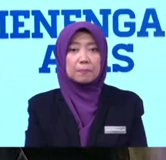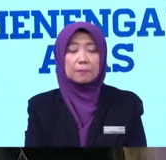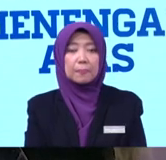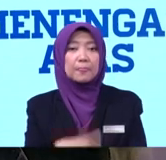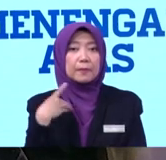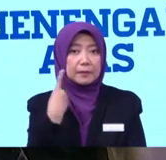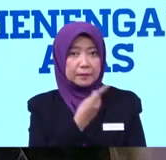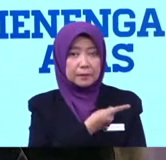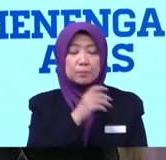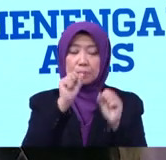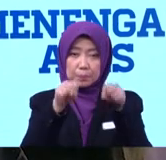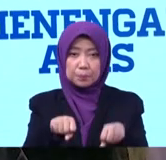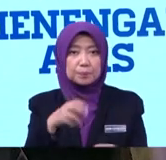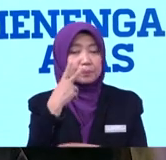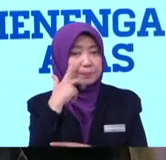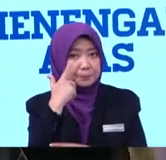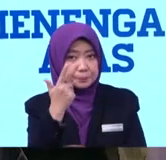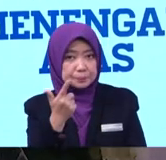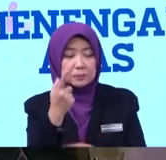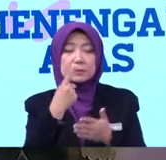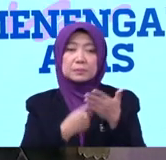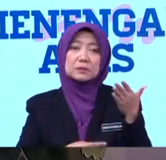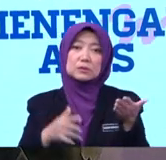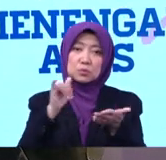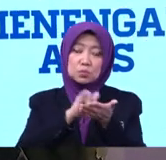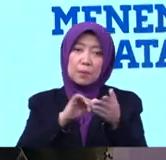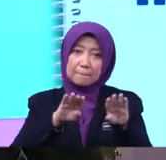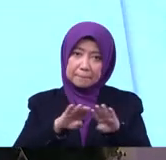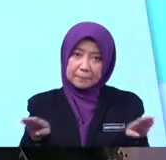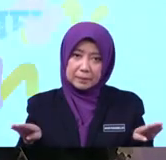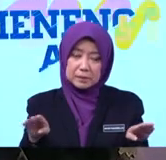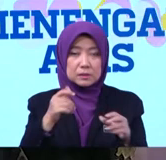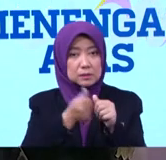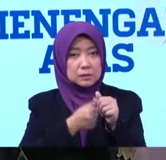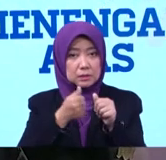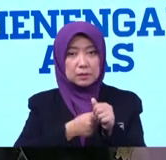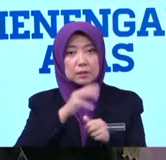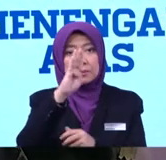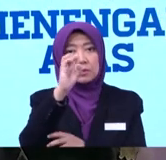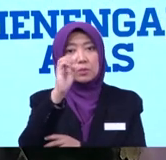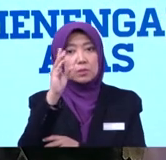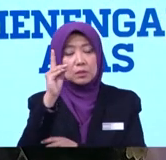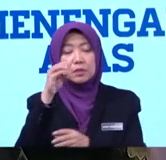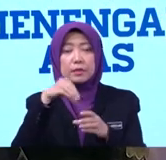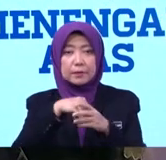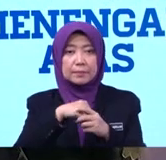kita boleh lihat apa itu bezel setiap body dalam sesuatu sampel air dan tahap